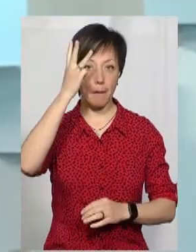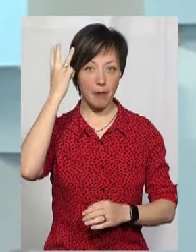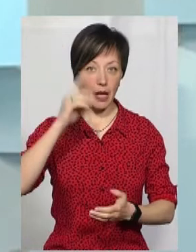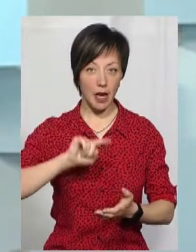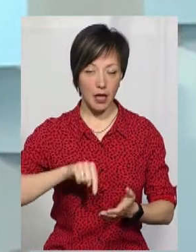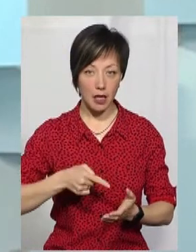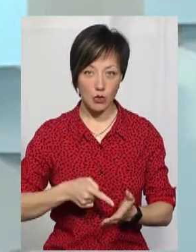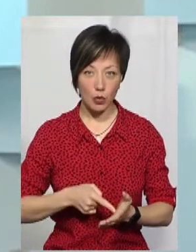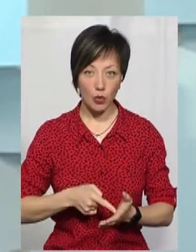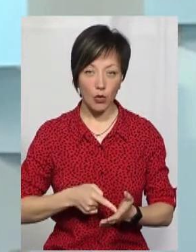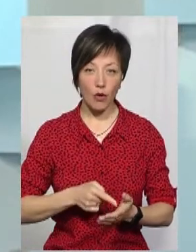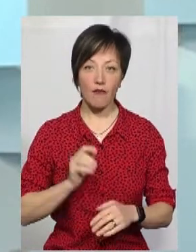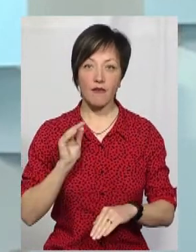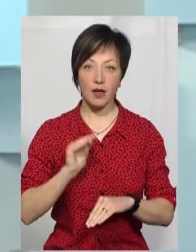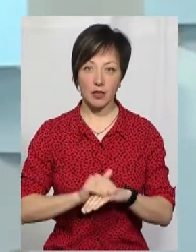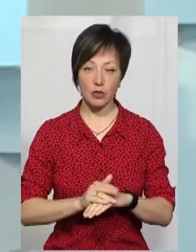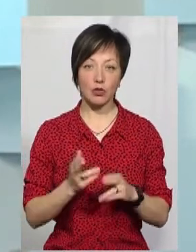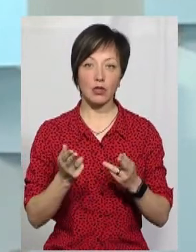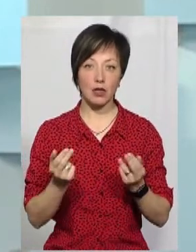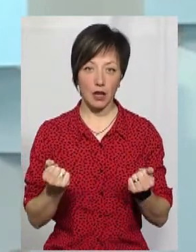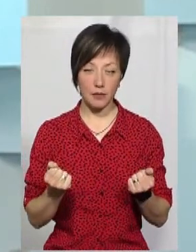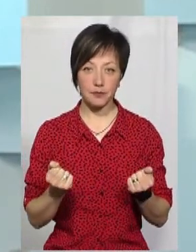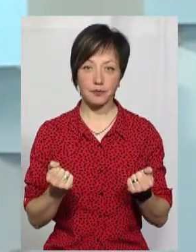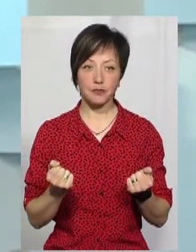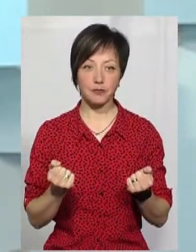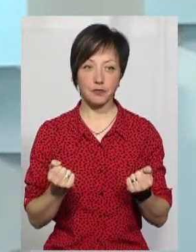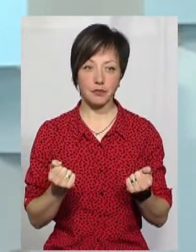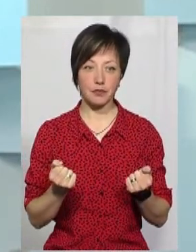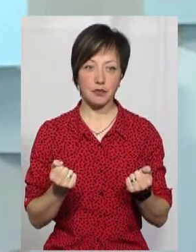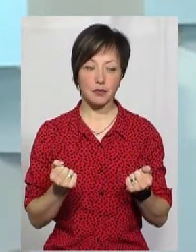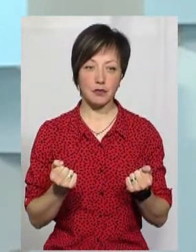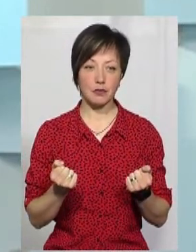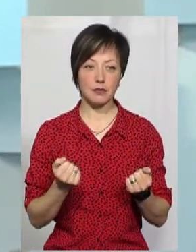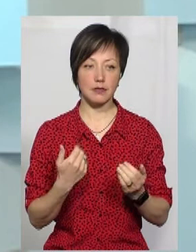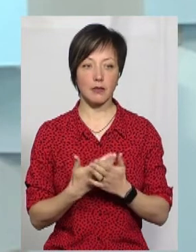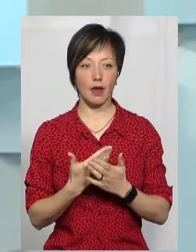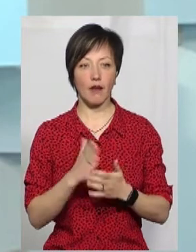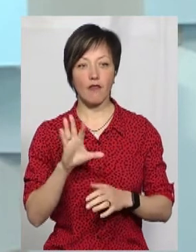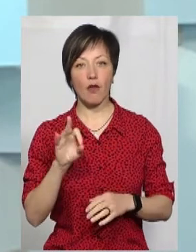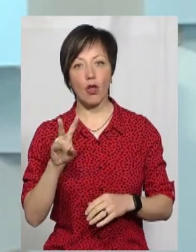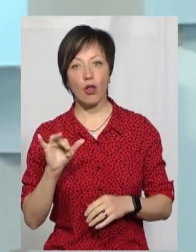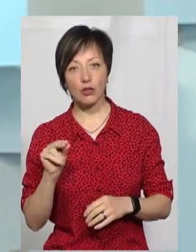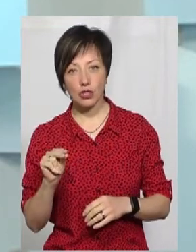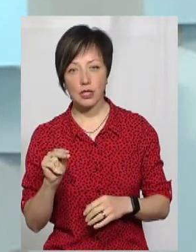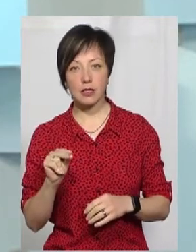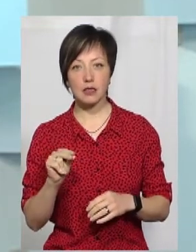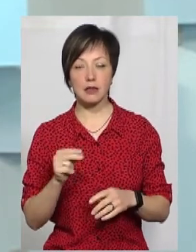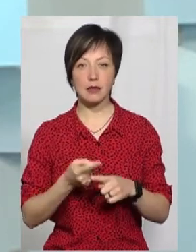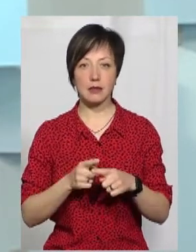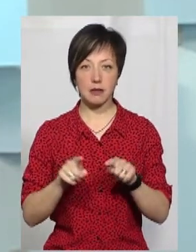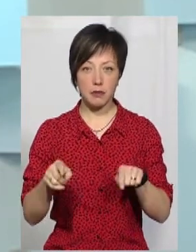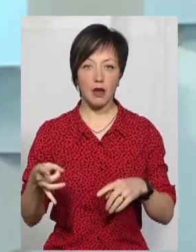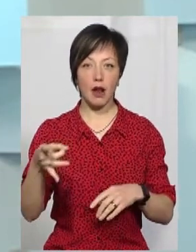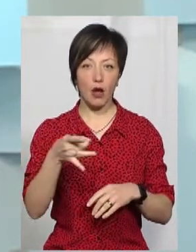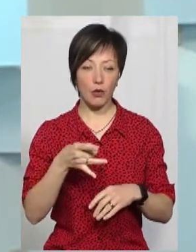Хмельницького. Фактично так. Фактично так, тому що ми кажемо про, наприклад, там Волочиськ, якщо пов'язали з цим місцем, то з